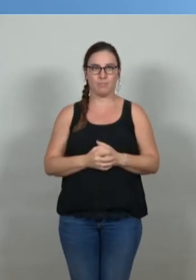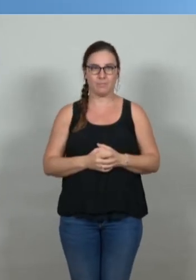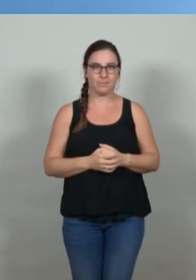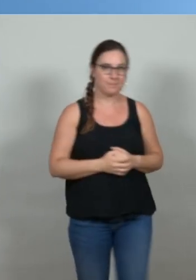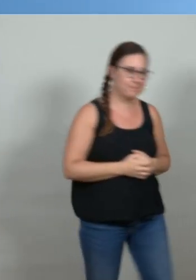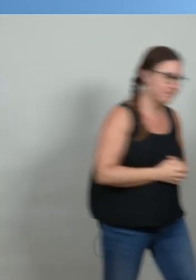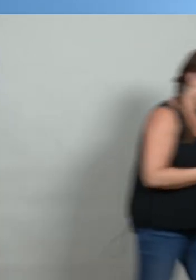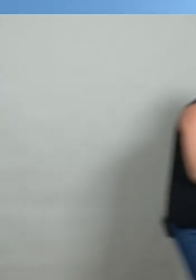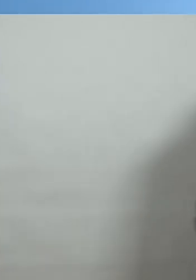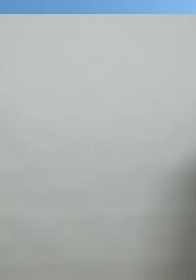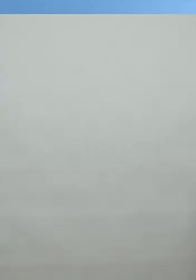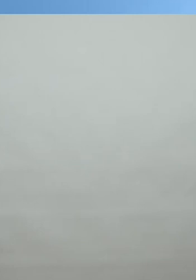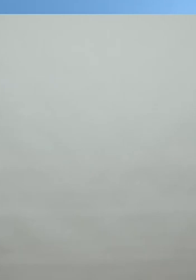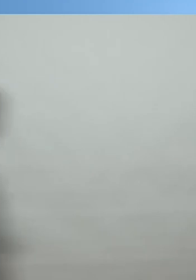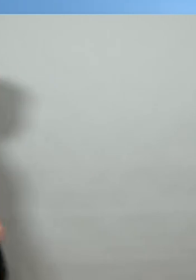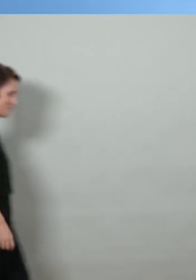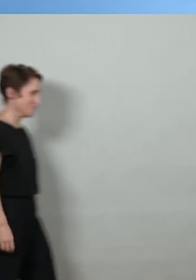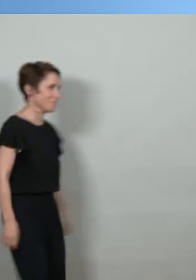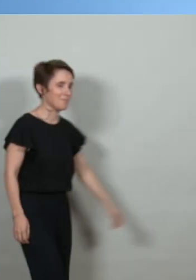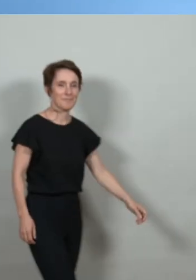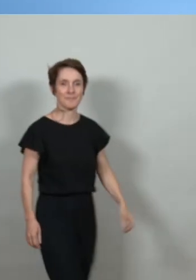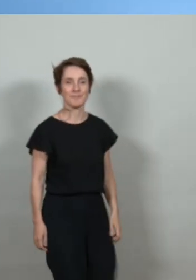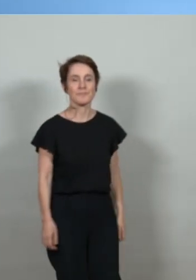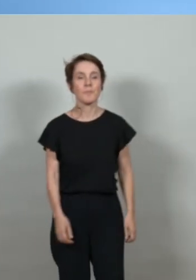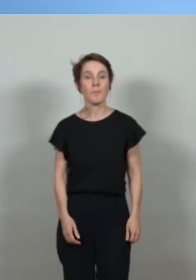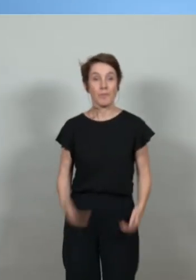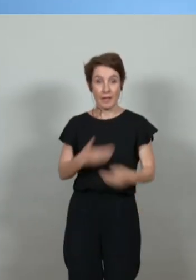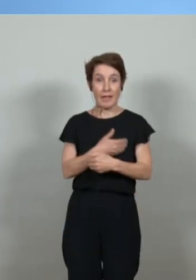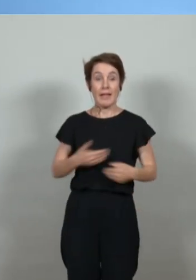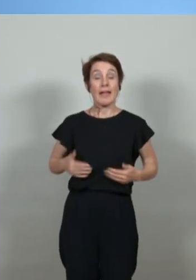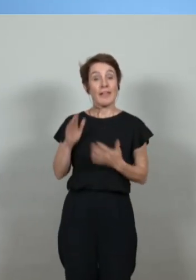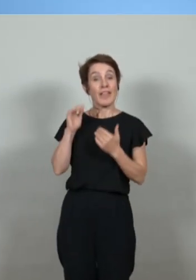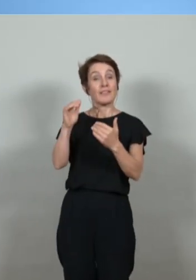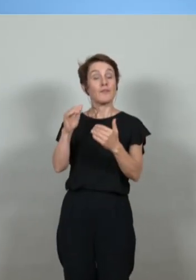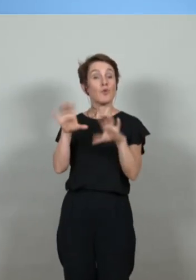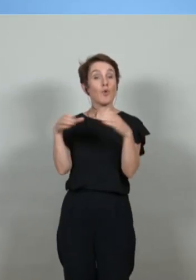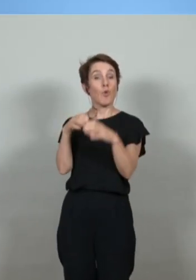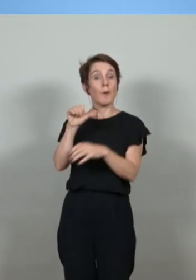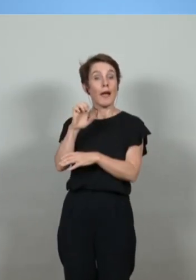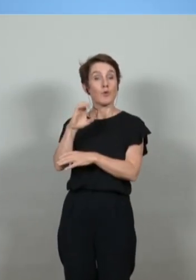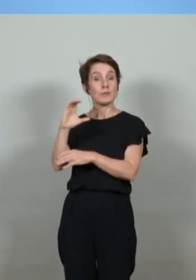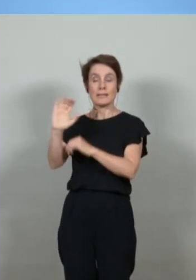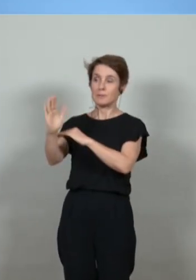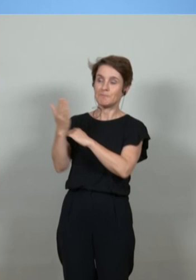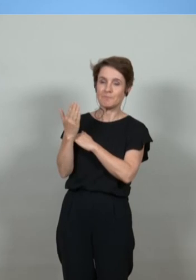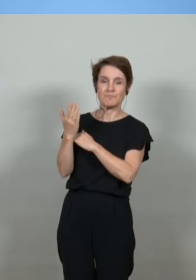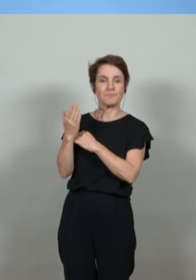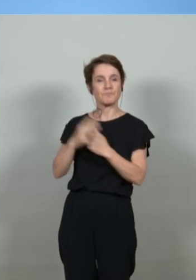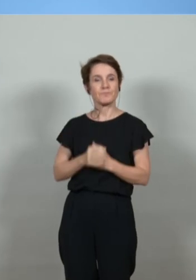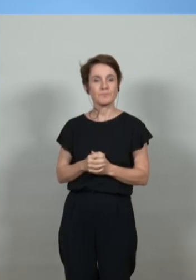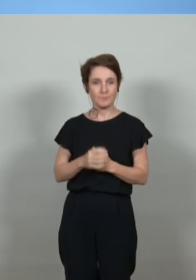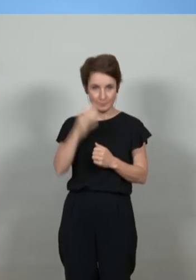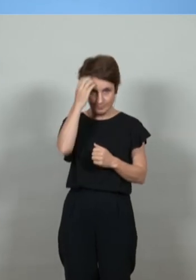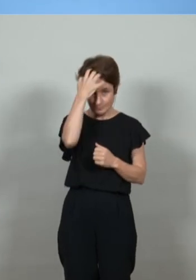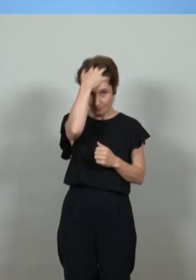dernier vœu il est porté par EC pour un Grenelle et un plan Marshall du logement et de la construction